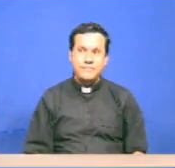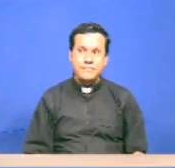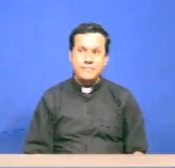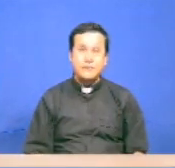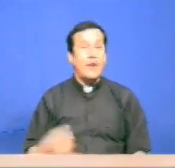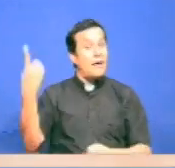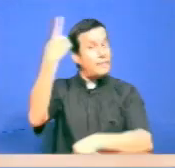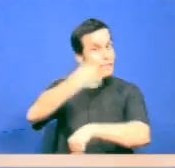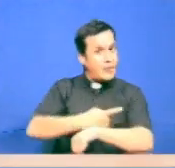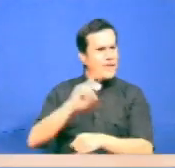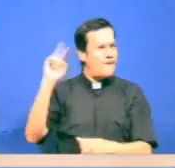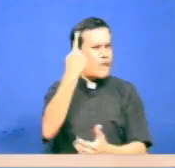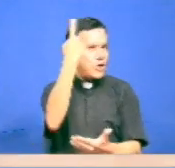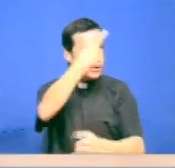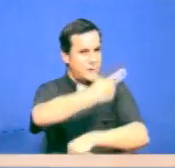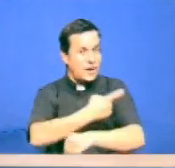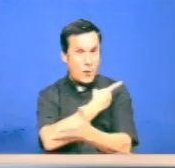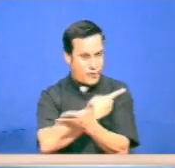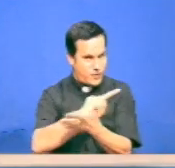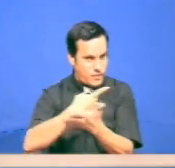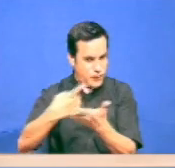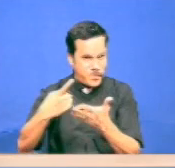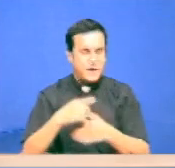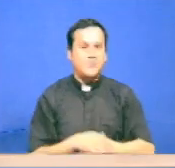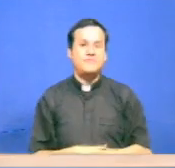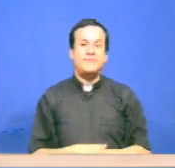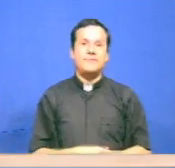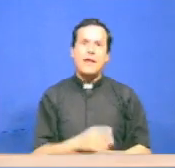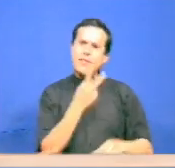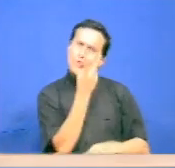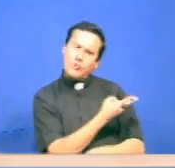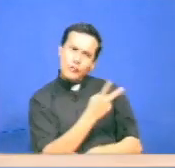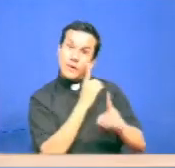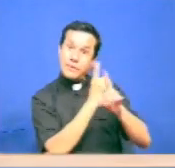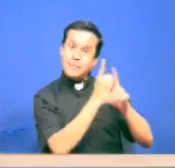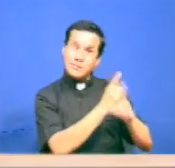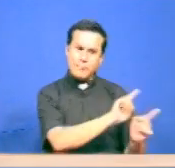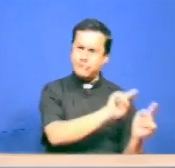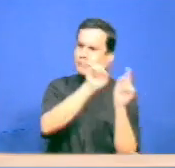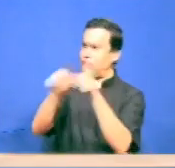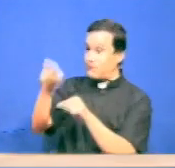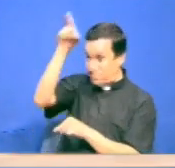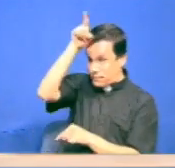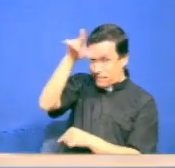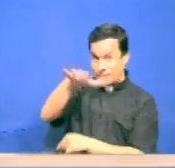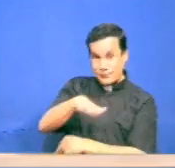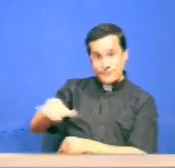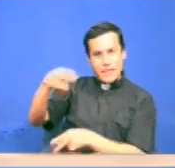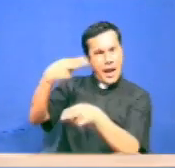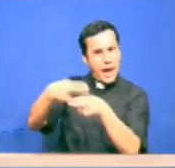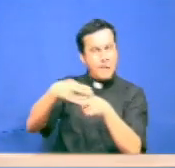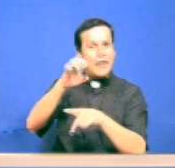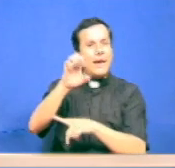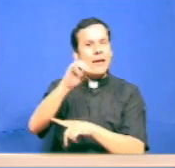Siku ile ile ya kwanza ya wiki, wafuasi wawili wa Yesu walikwenda katika kijiji jina lake